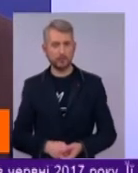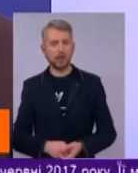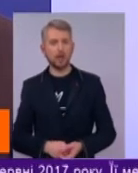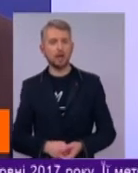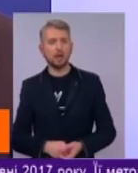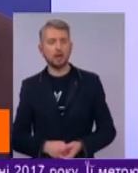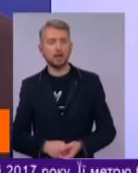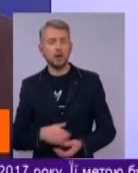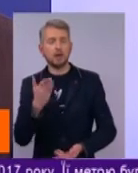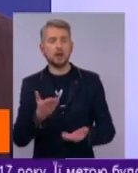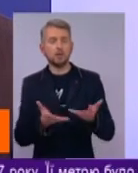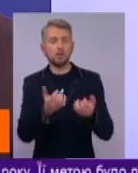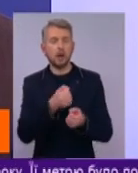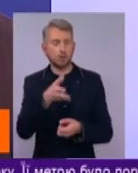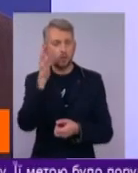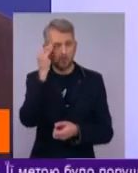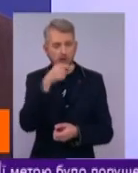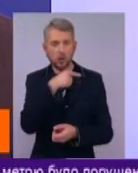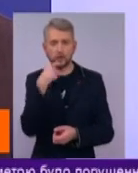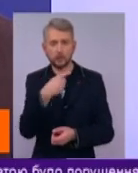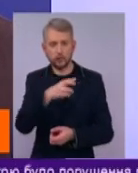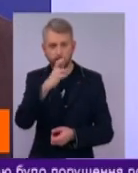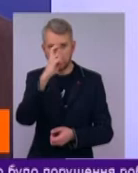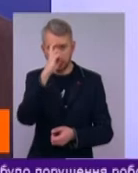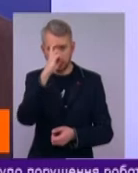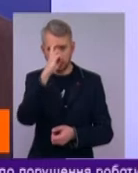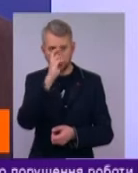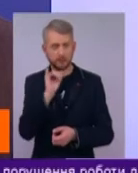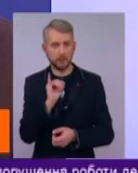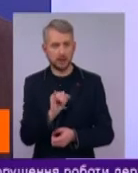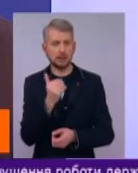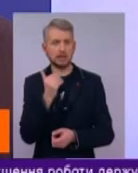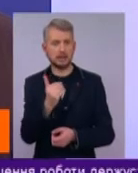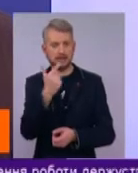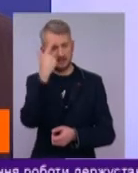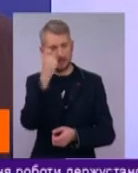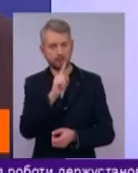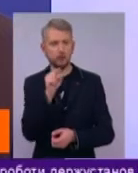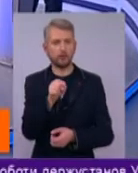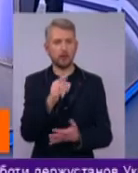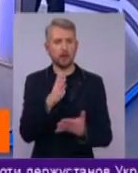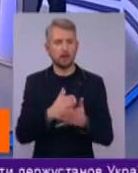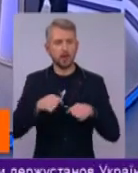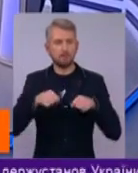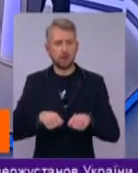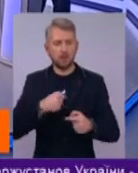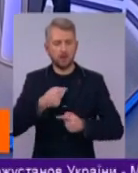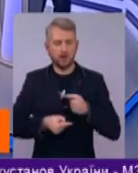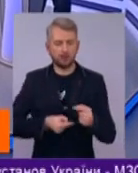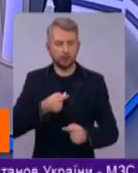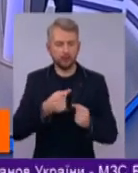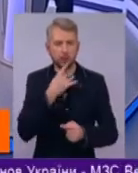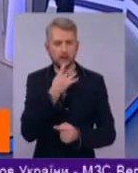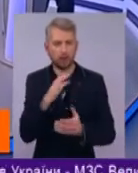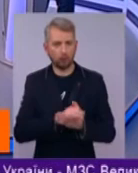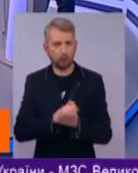Якщо брати до уваги Російську Федерацію і її заяви про те, що вона є правонаступницею Радянського